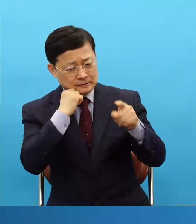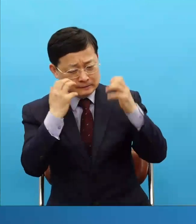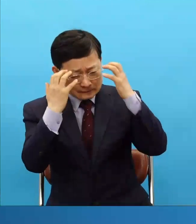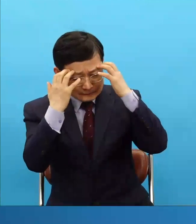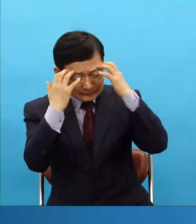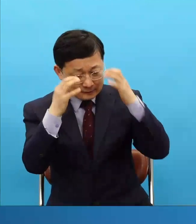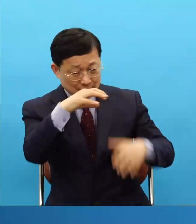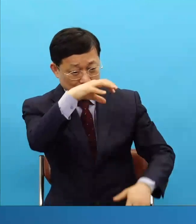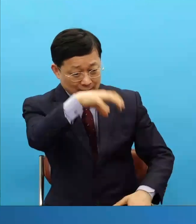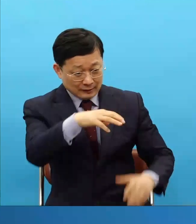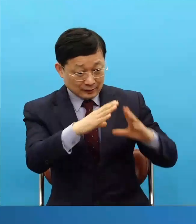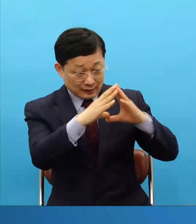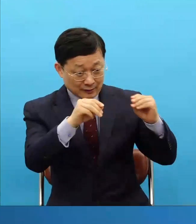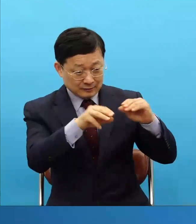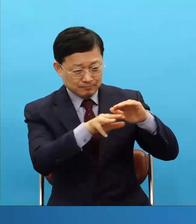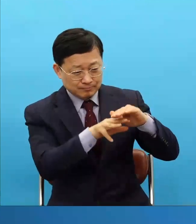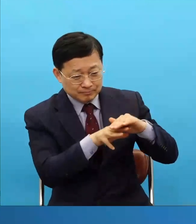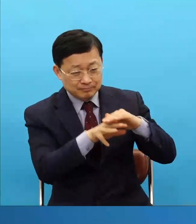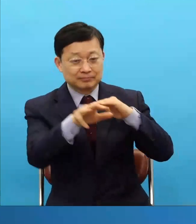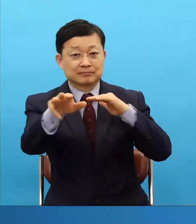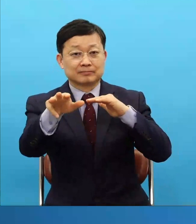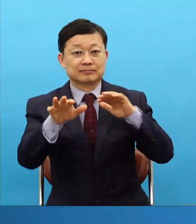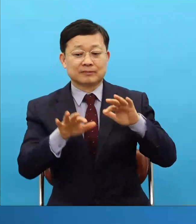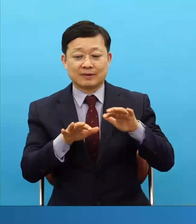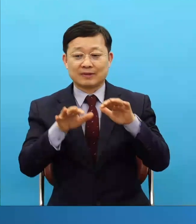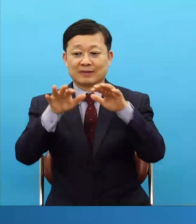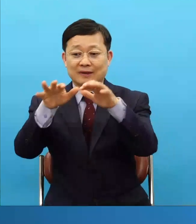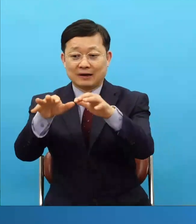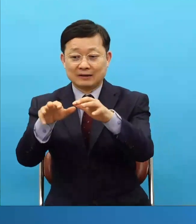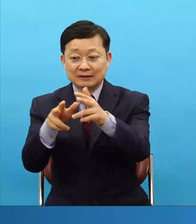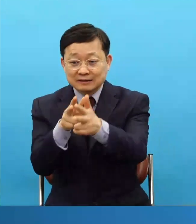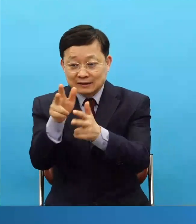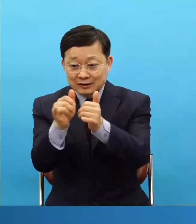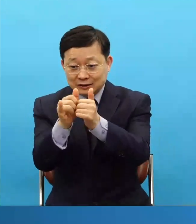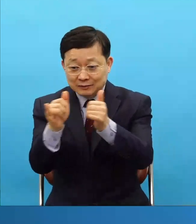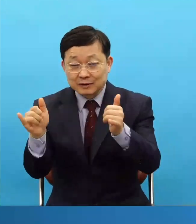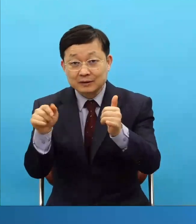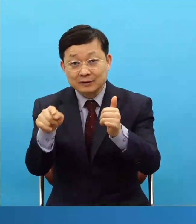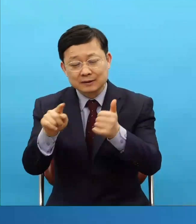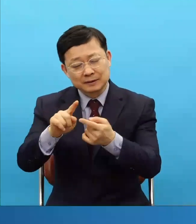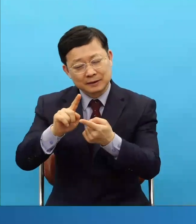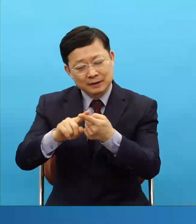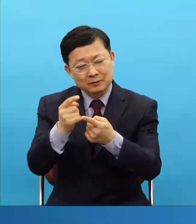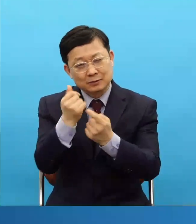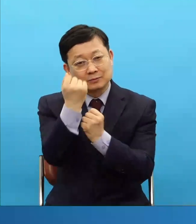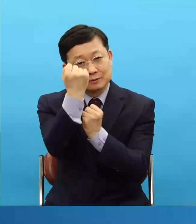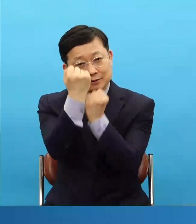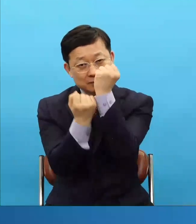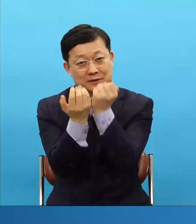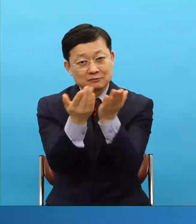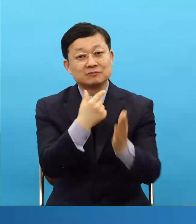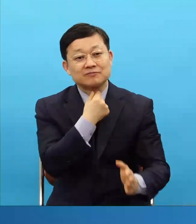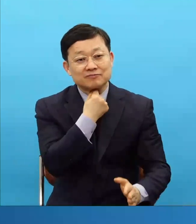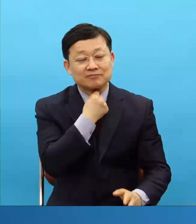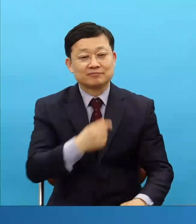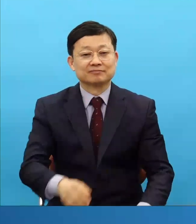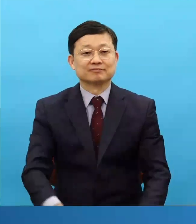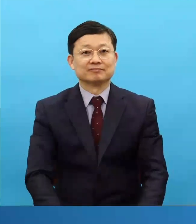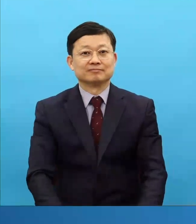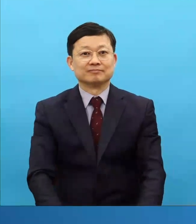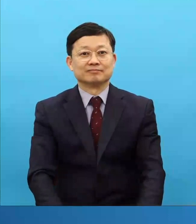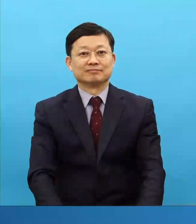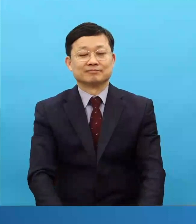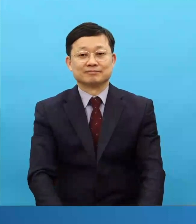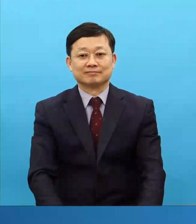이 축복을 누린 산업인들을 조금 소개하겠습니다. And I want to introduce you to the business people who enjoyed this blessing. 이 특징이 뭡니까? Then what was